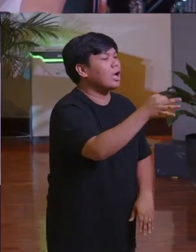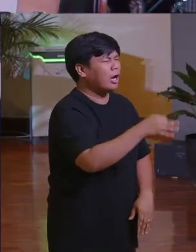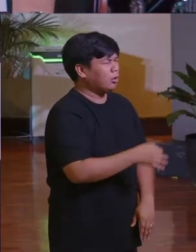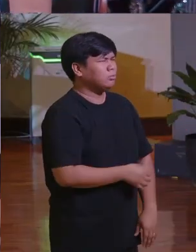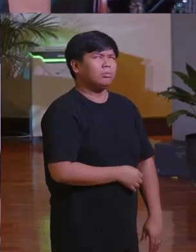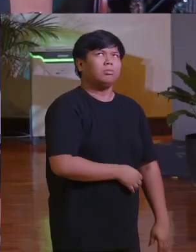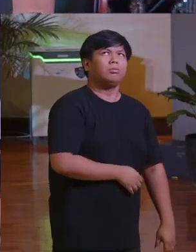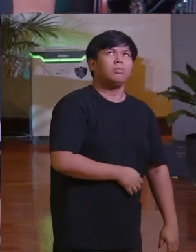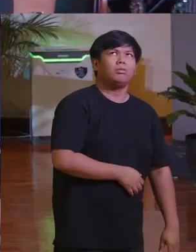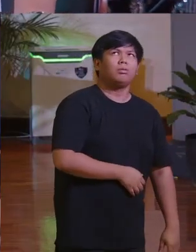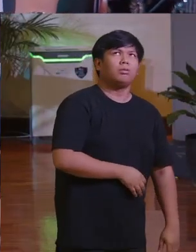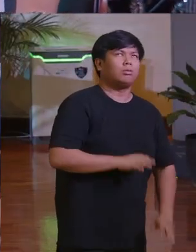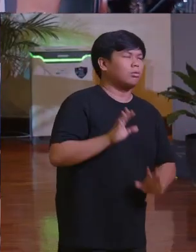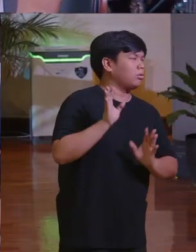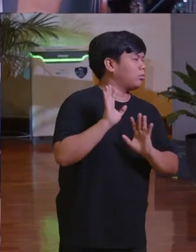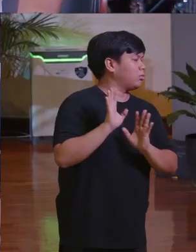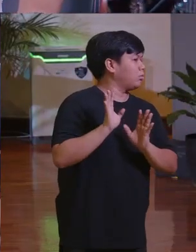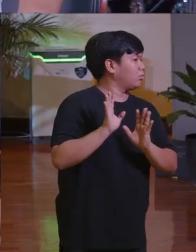siya nag-arise.